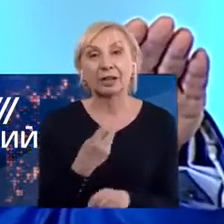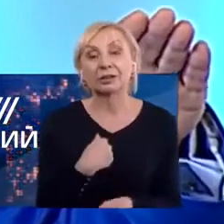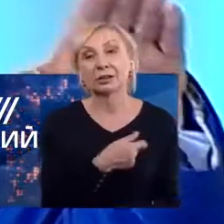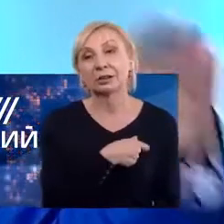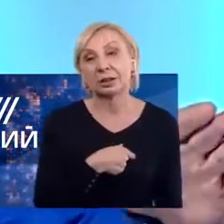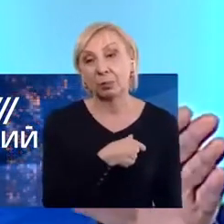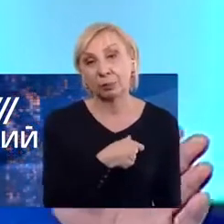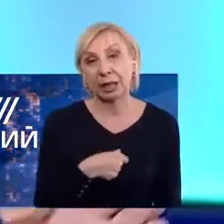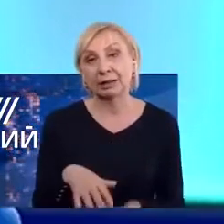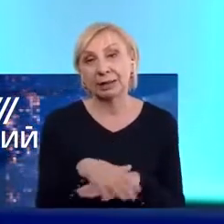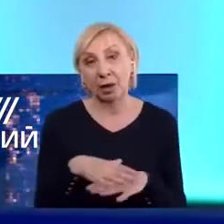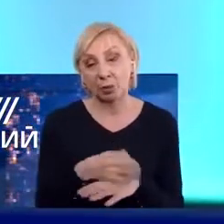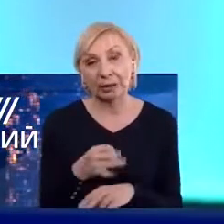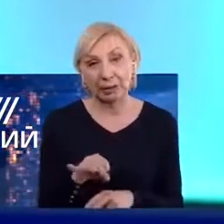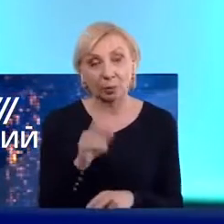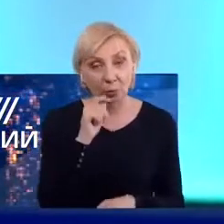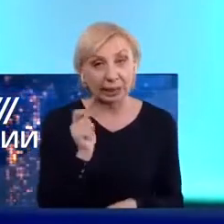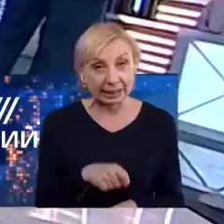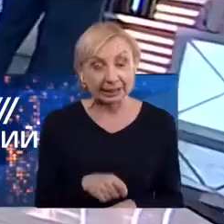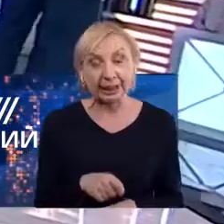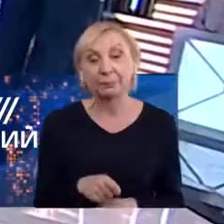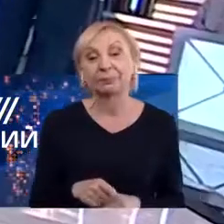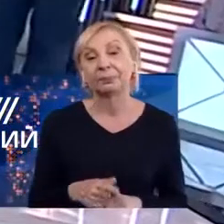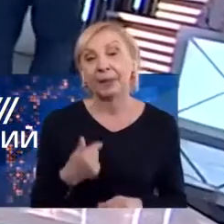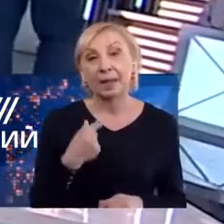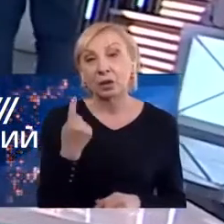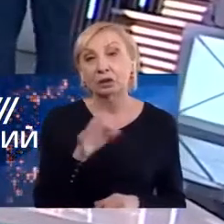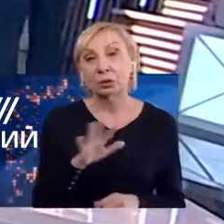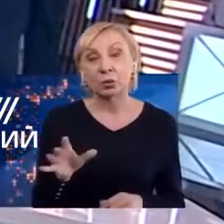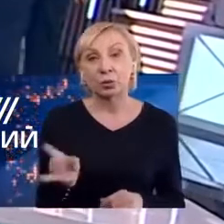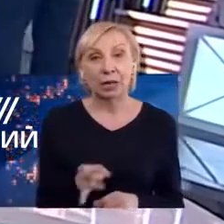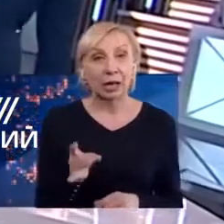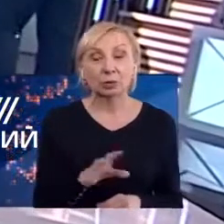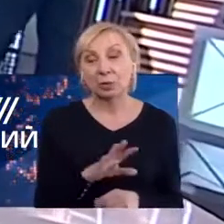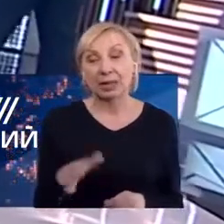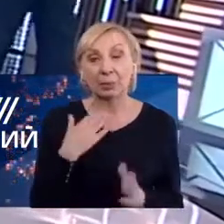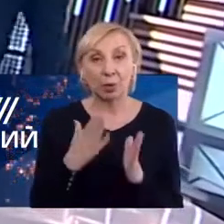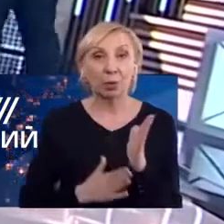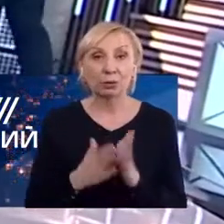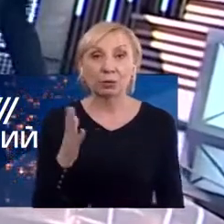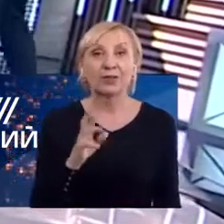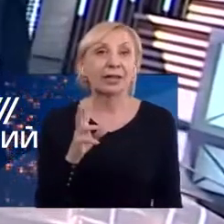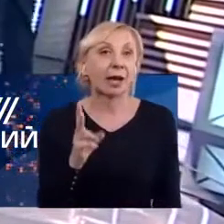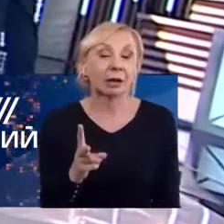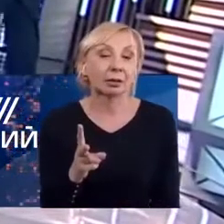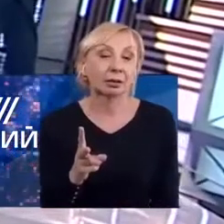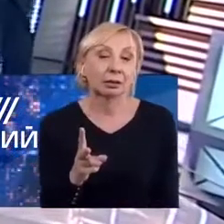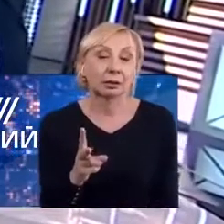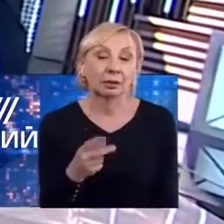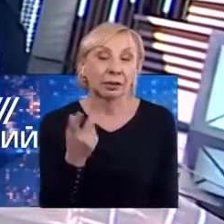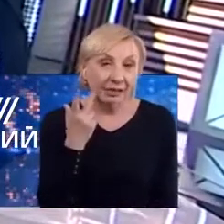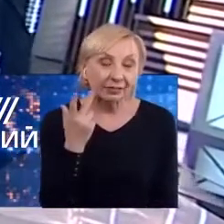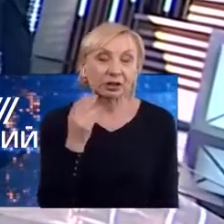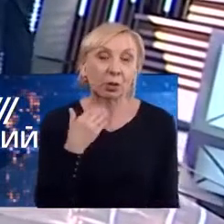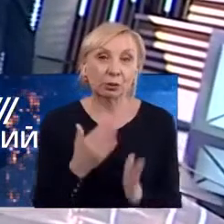депутат Народної України. Відповідно, я жодного разу не проголосував, як невигідно, я завжди